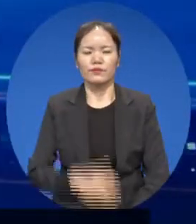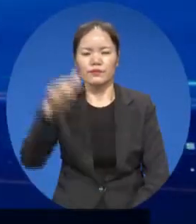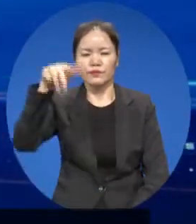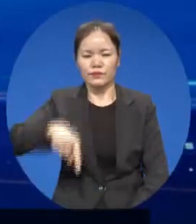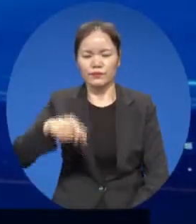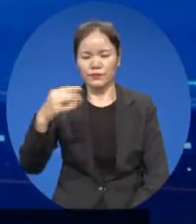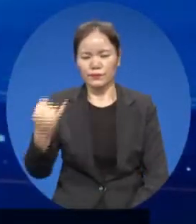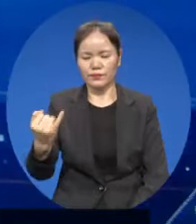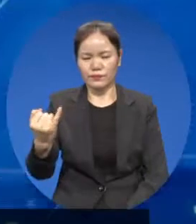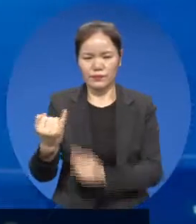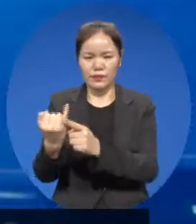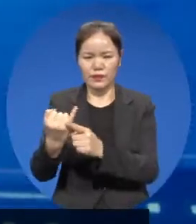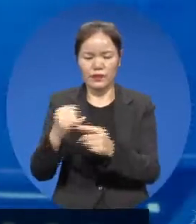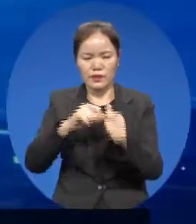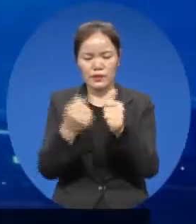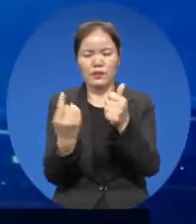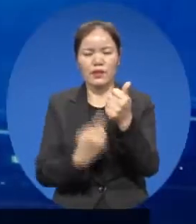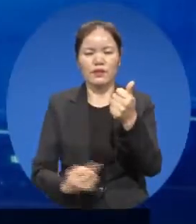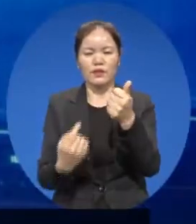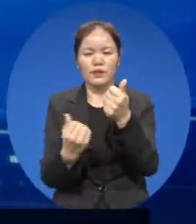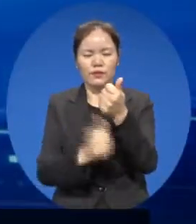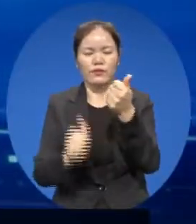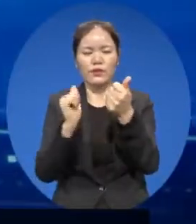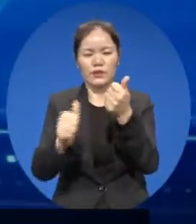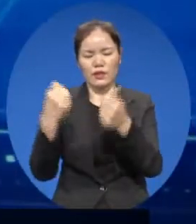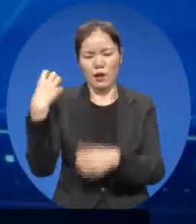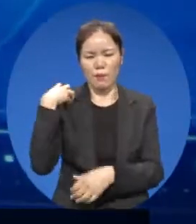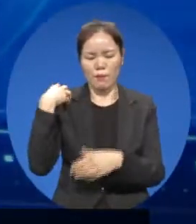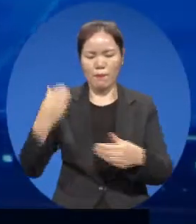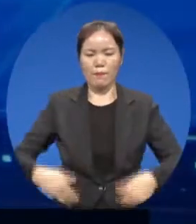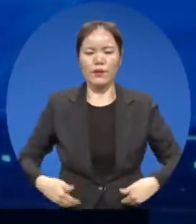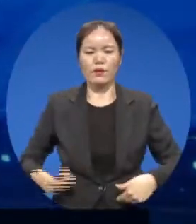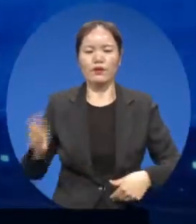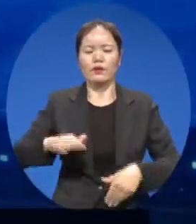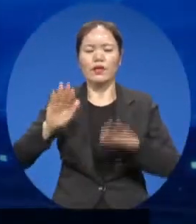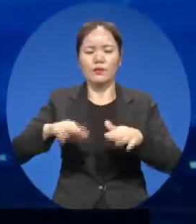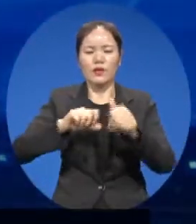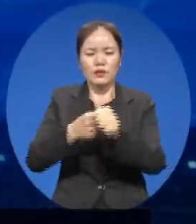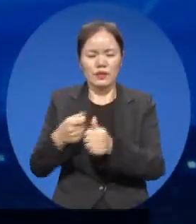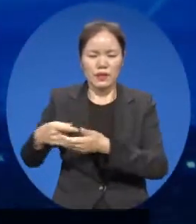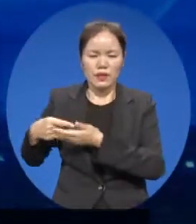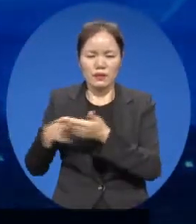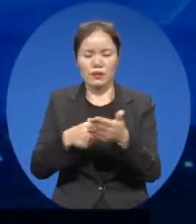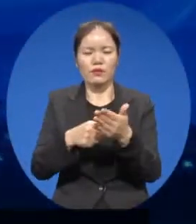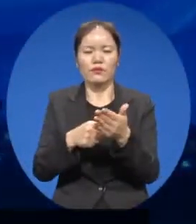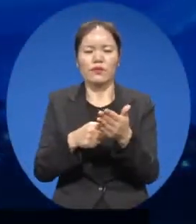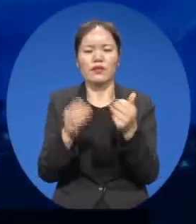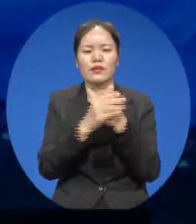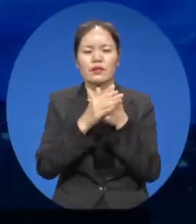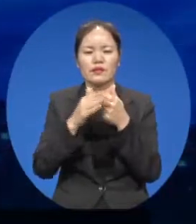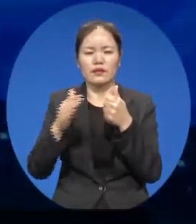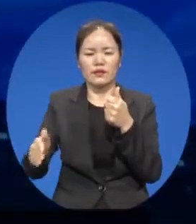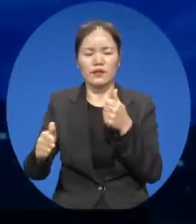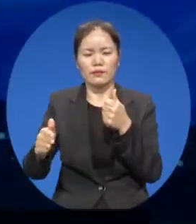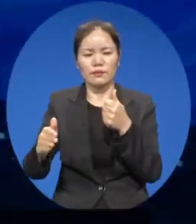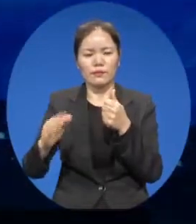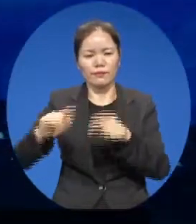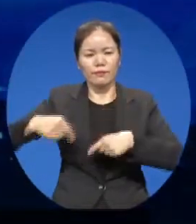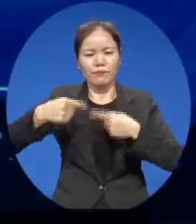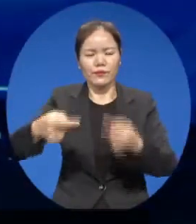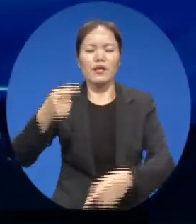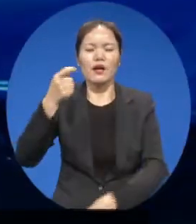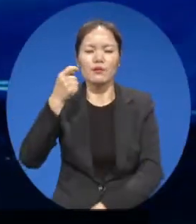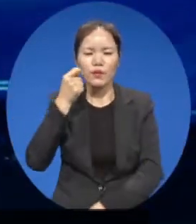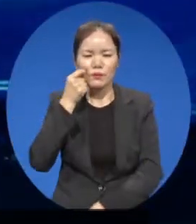법무부장관은 징계위원회 위원장 물 원래 맡아야 합니다 만 이번 징계를 청구한 본인 이기 때문에 여기서 참여 홀을 못하게